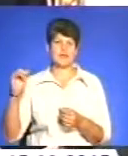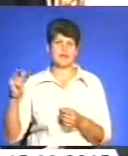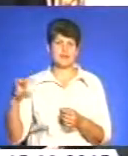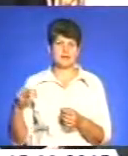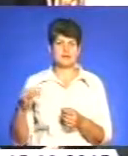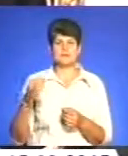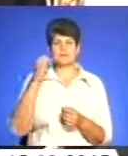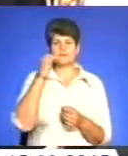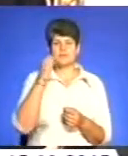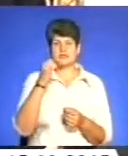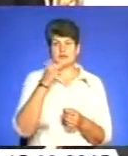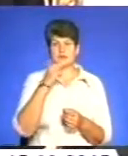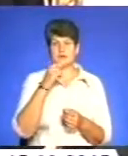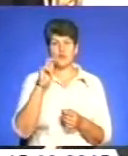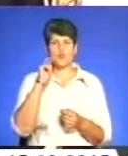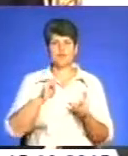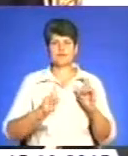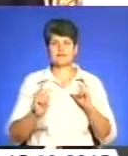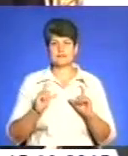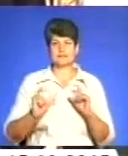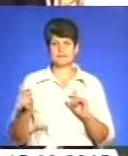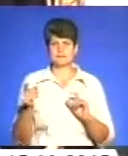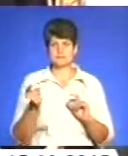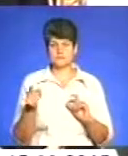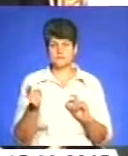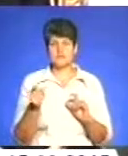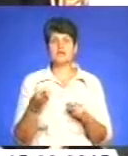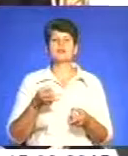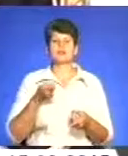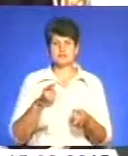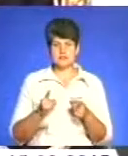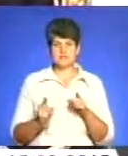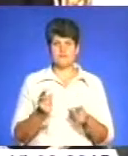Игоревичу и университету Тернопольскому,